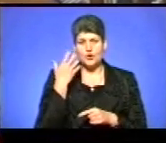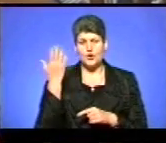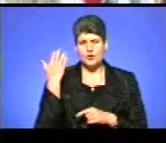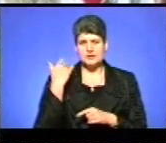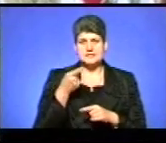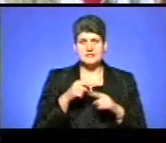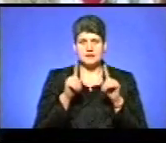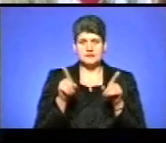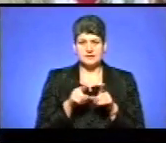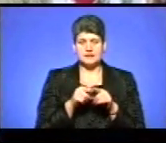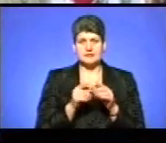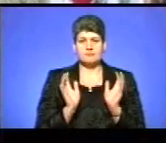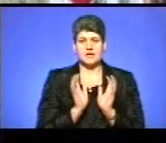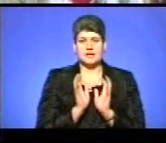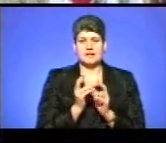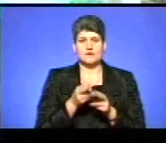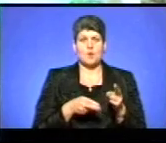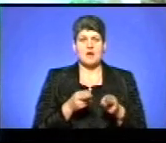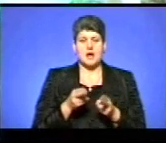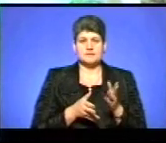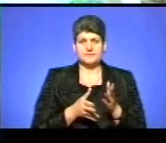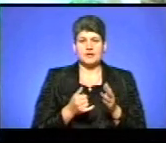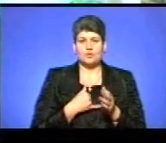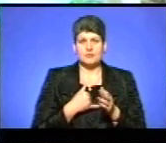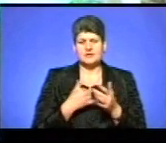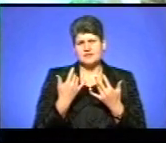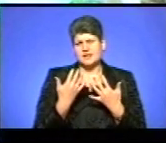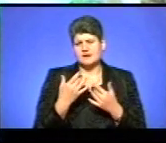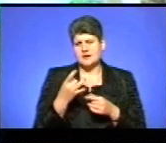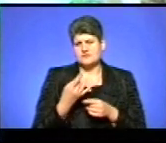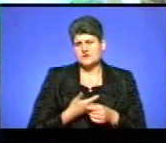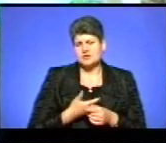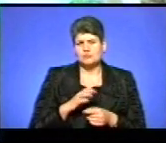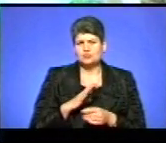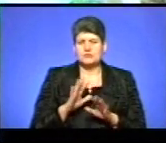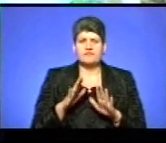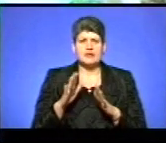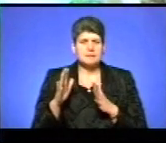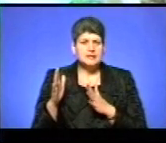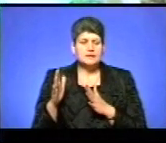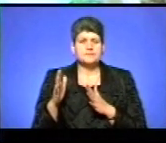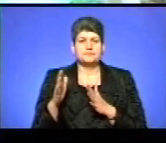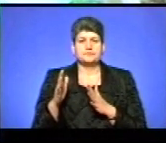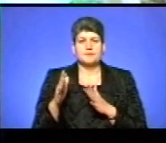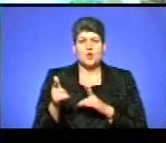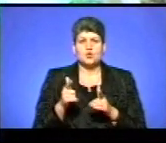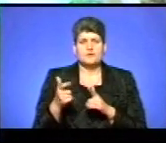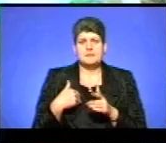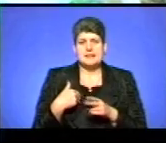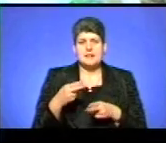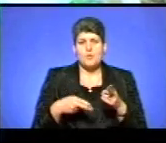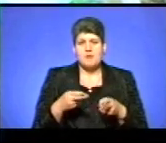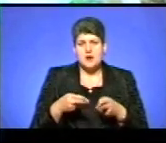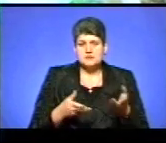вберегла її від операції. У мене вже кілька разів в житті були такі випадки, що готували мене до